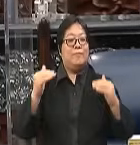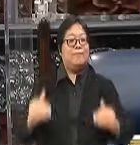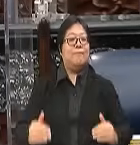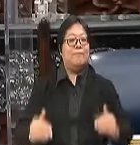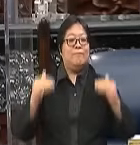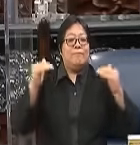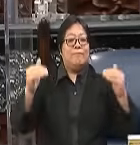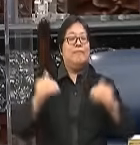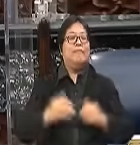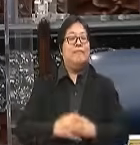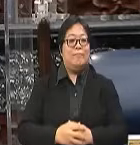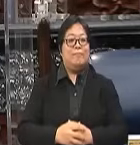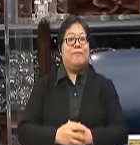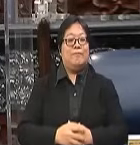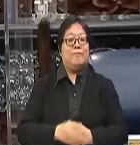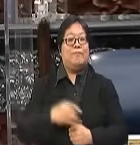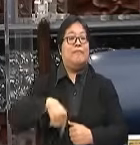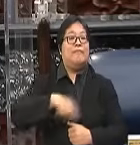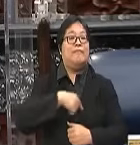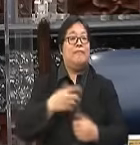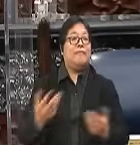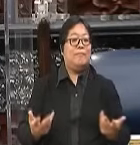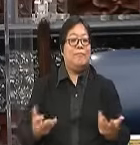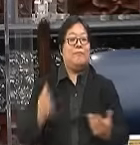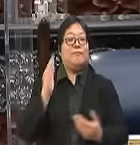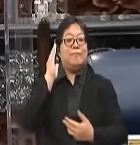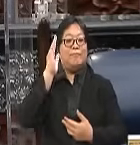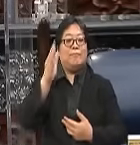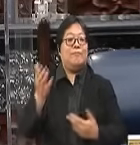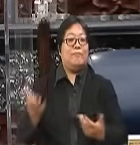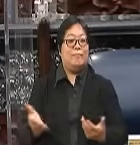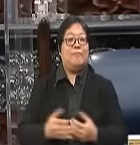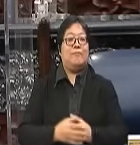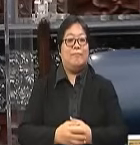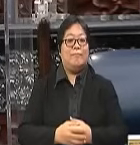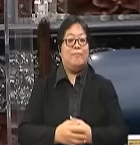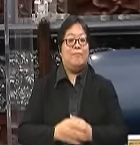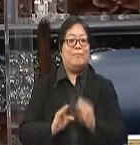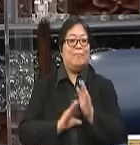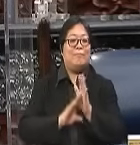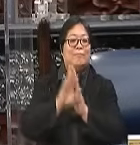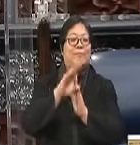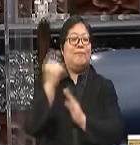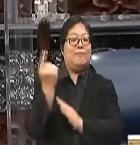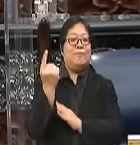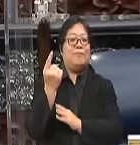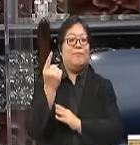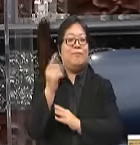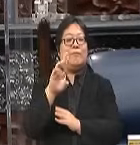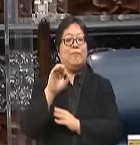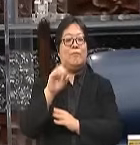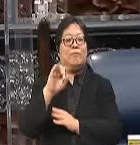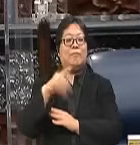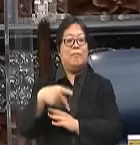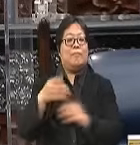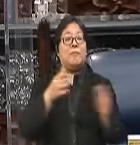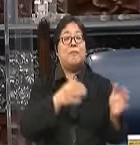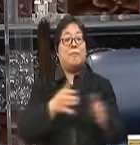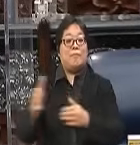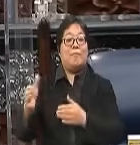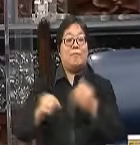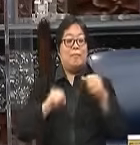peningkatan akhir-akhir ini dan kita akan membangunkan satu roadmap ataupun planet nih